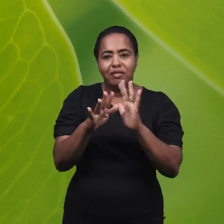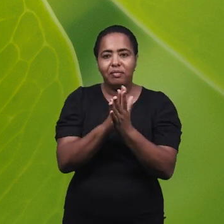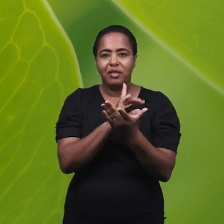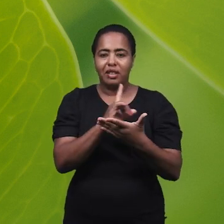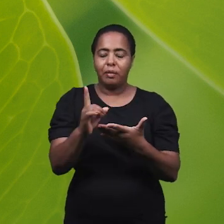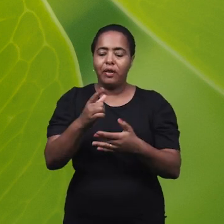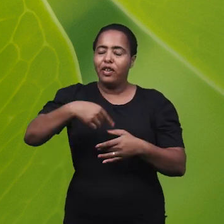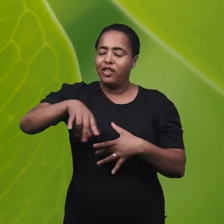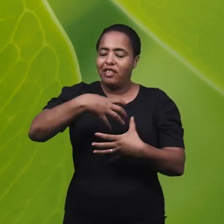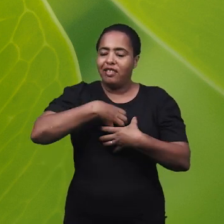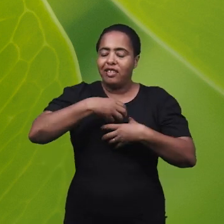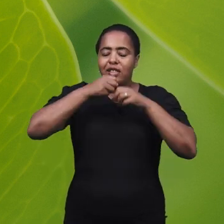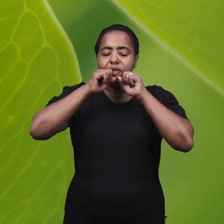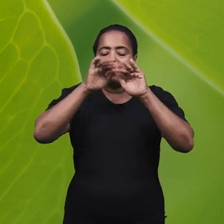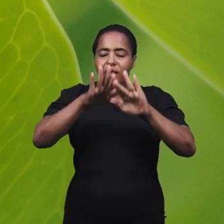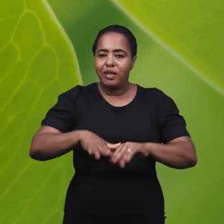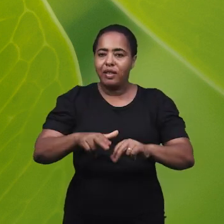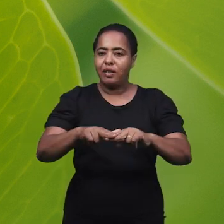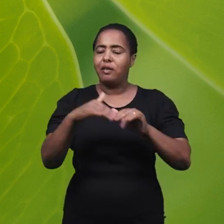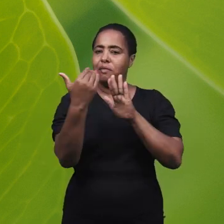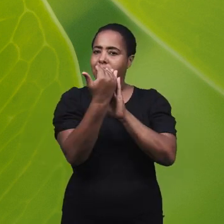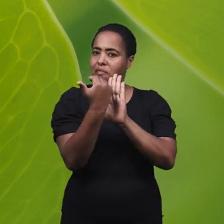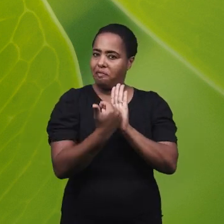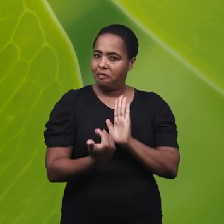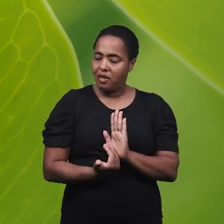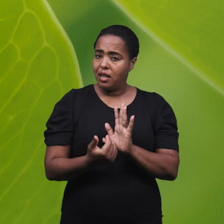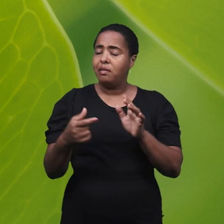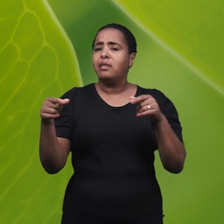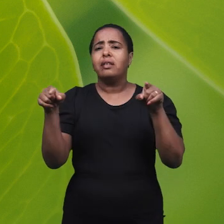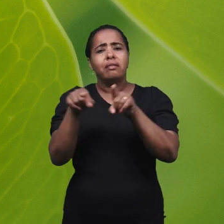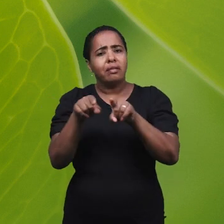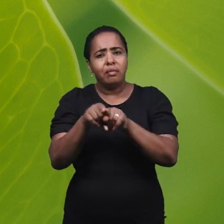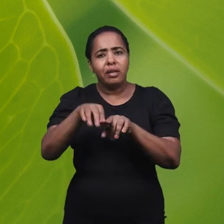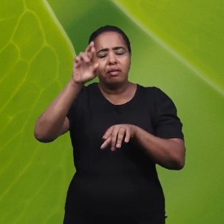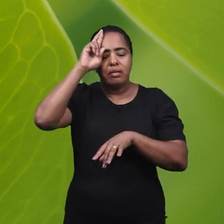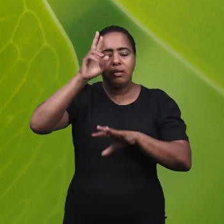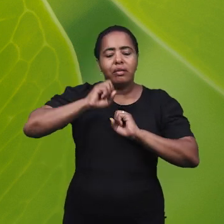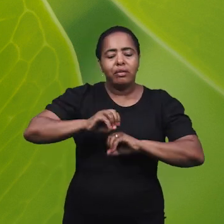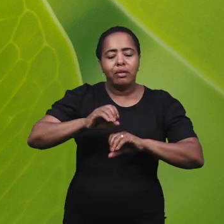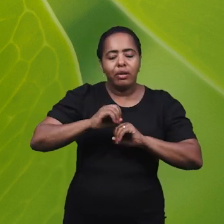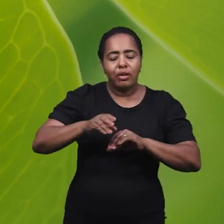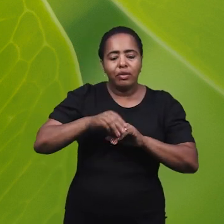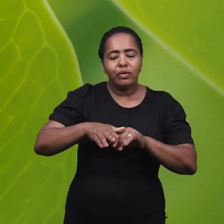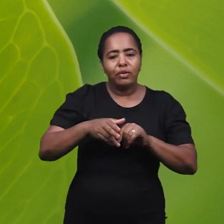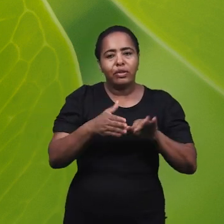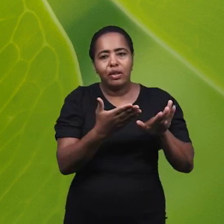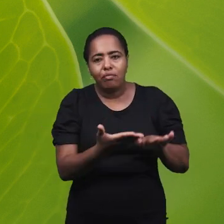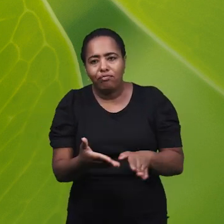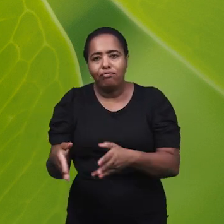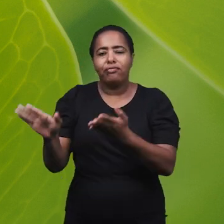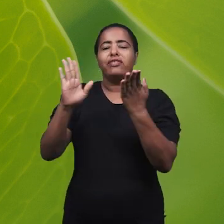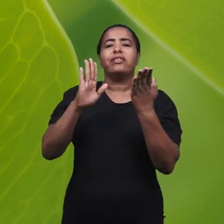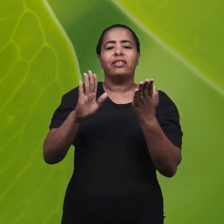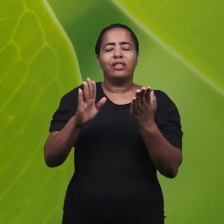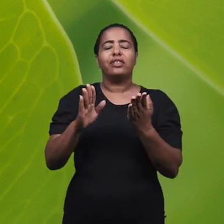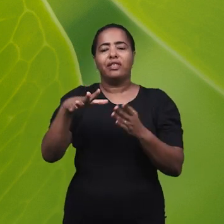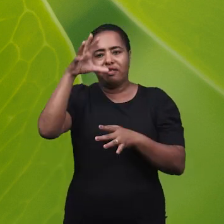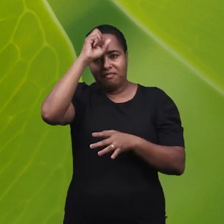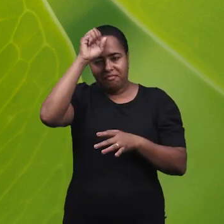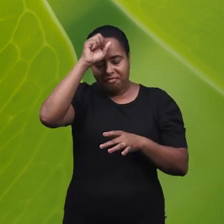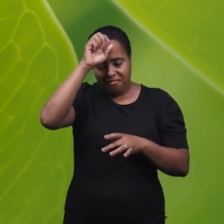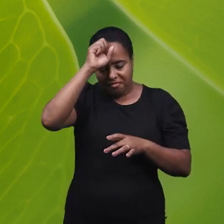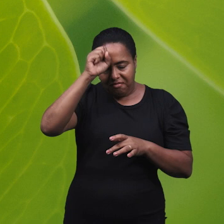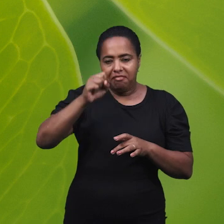parole et nous nous sentons beaucoup bénis à travers cette promotion. Le Seigneur nous enseigne des choses de notre